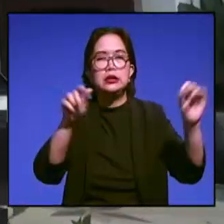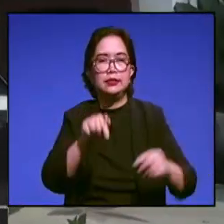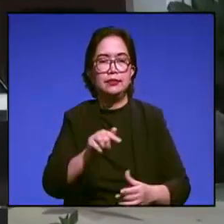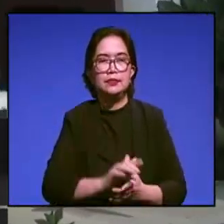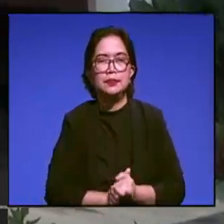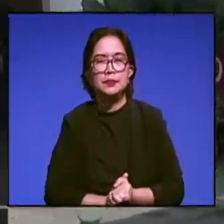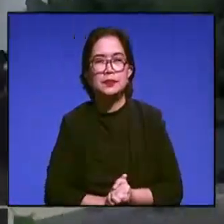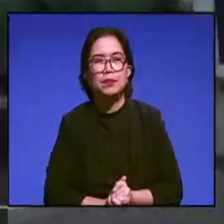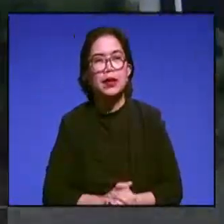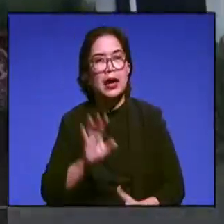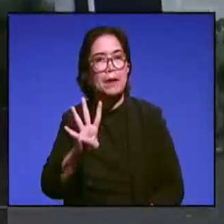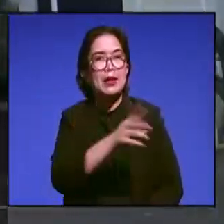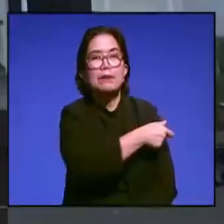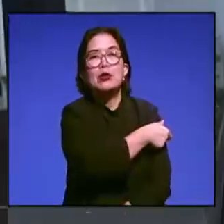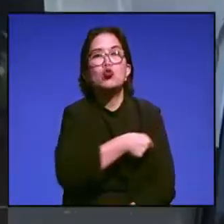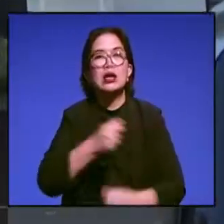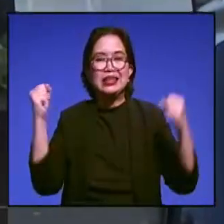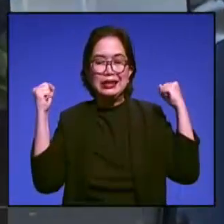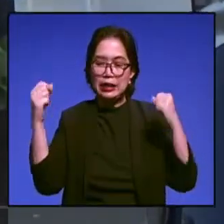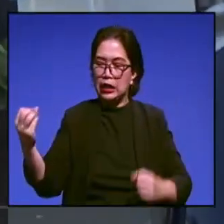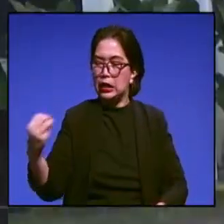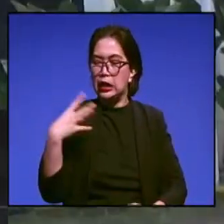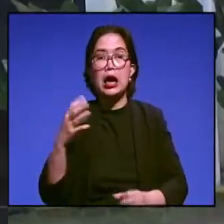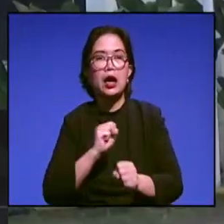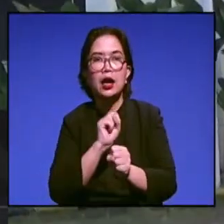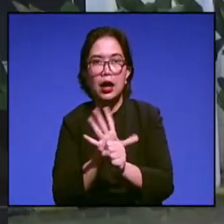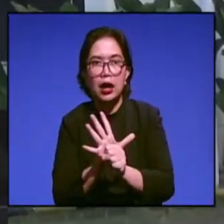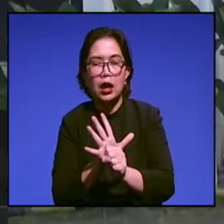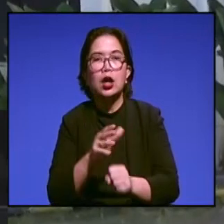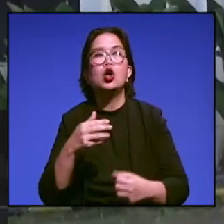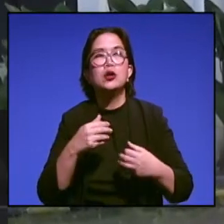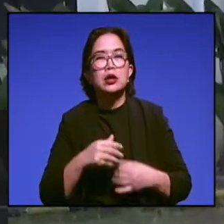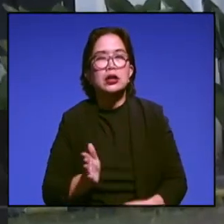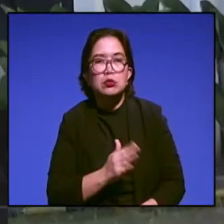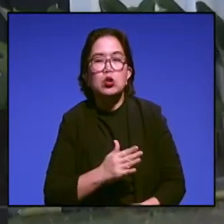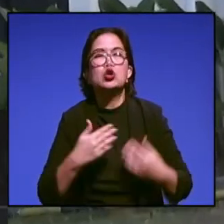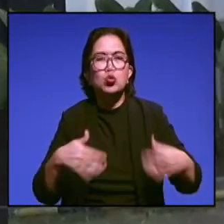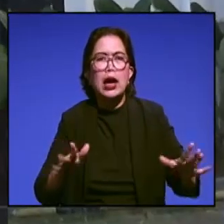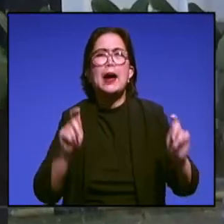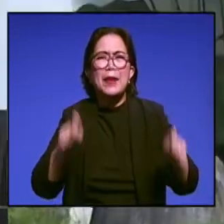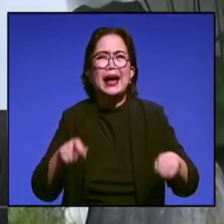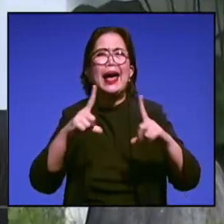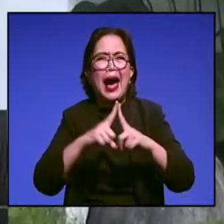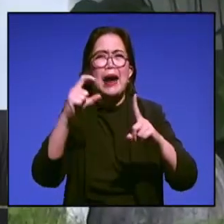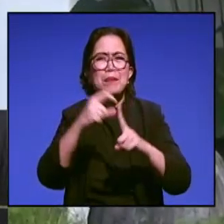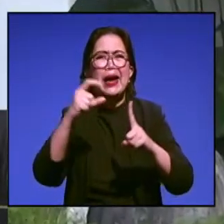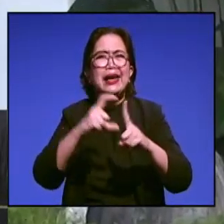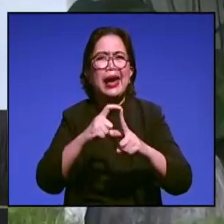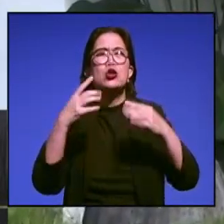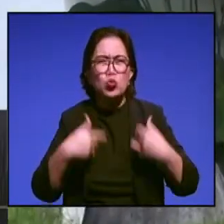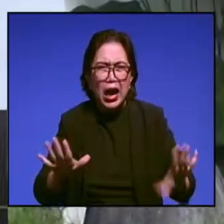Hai keempat tenaga kesehatan yang terpapar coffee 19 Saat bertugas sebelumnya sudah menggunakan alat pelindung diri level 3